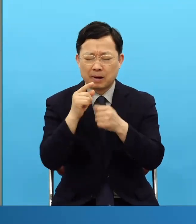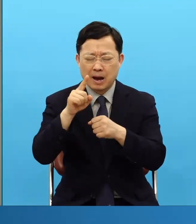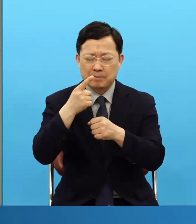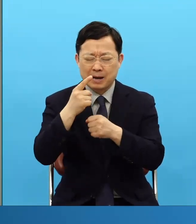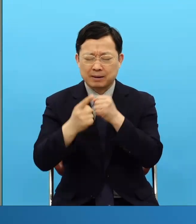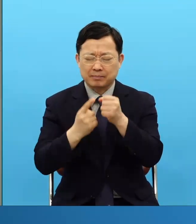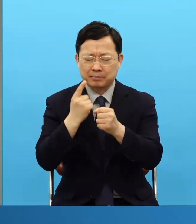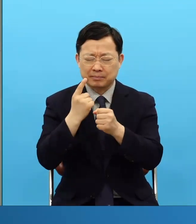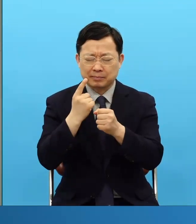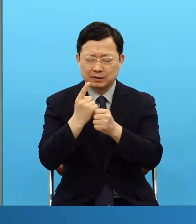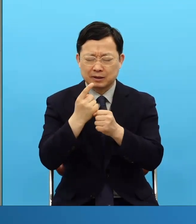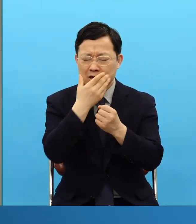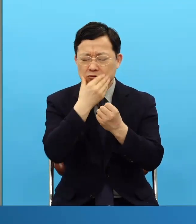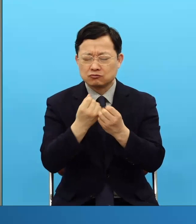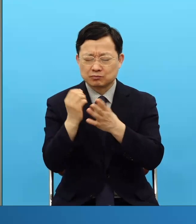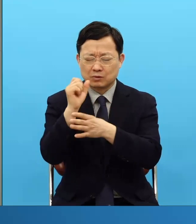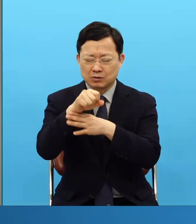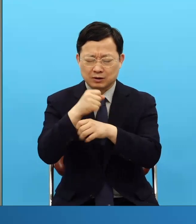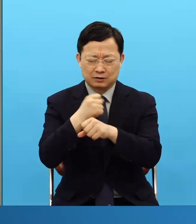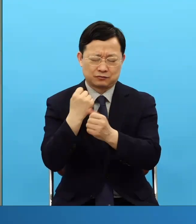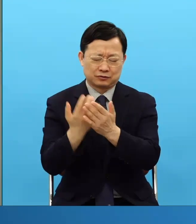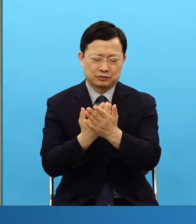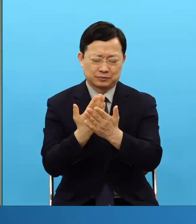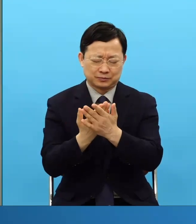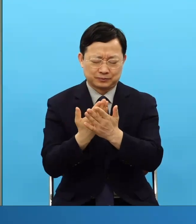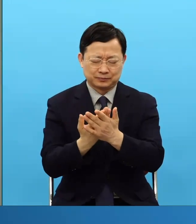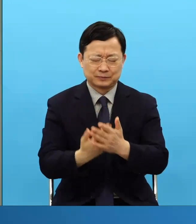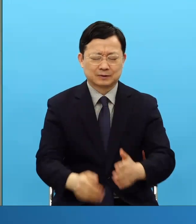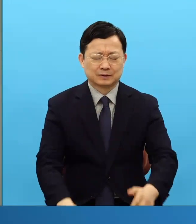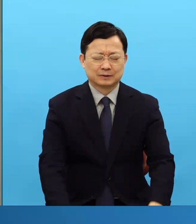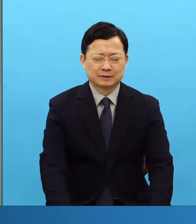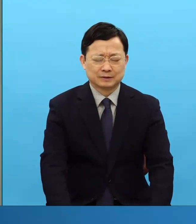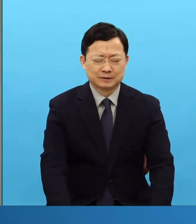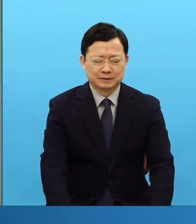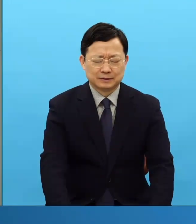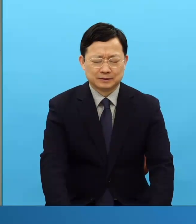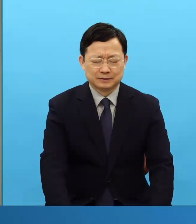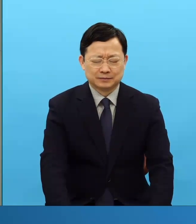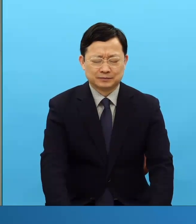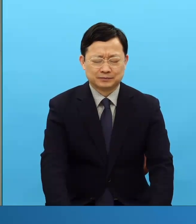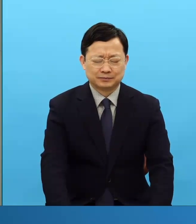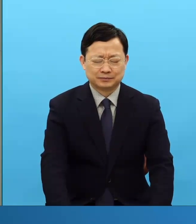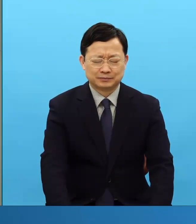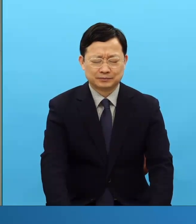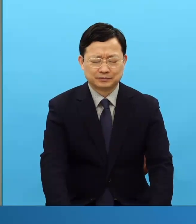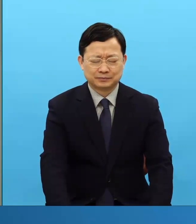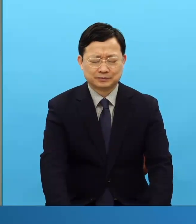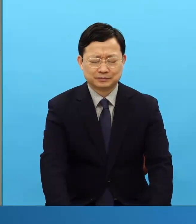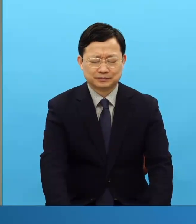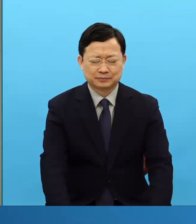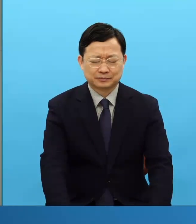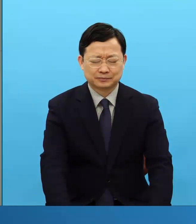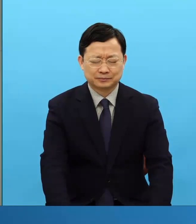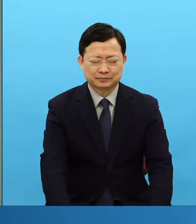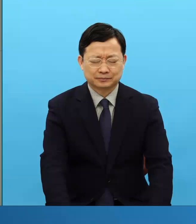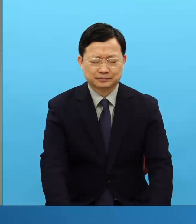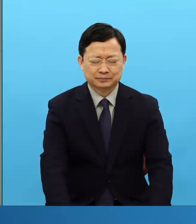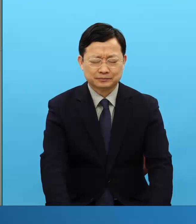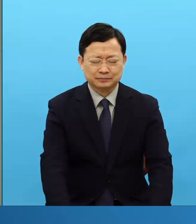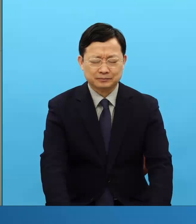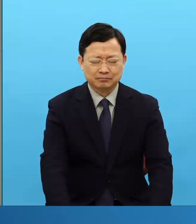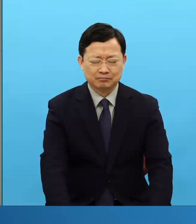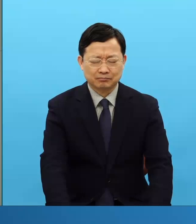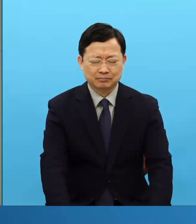237 стран и 5000 племенов благословите их источником 100 раз больше и привести всемирной